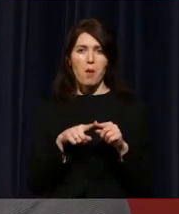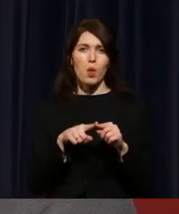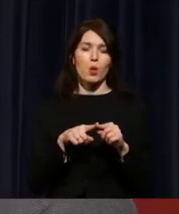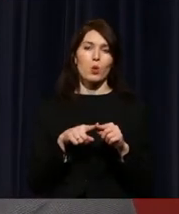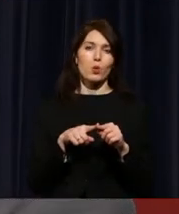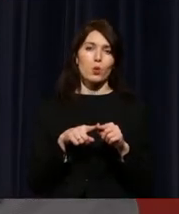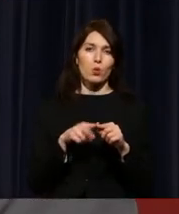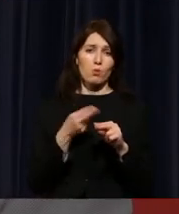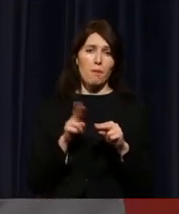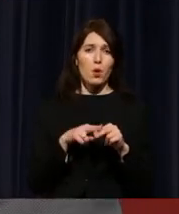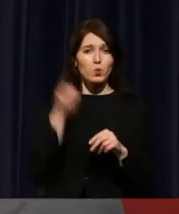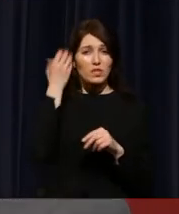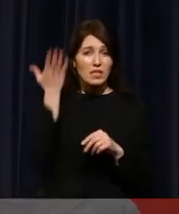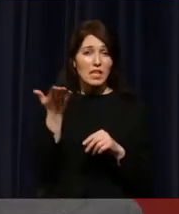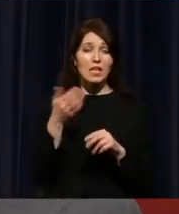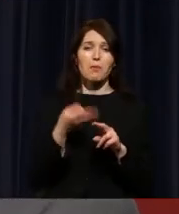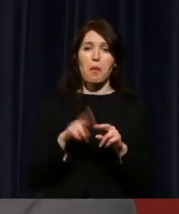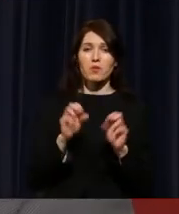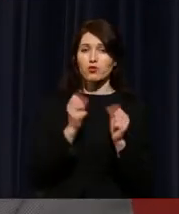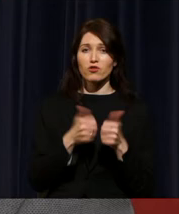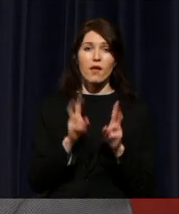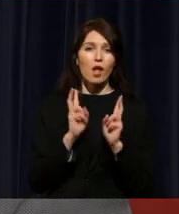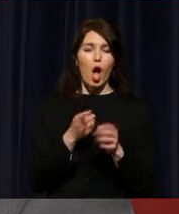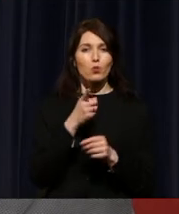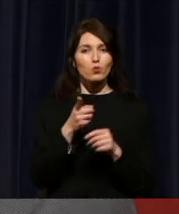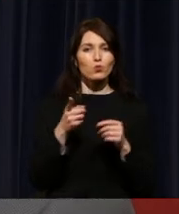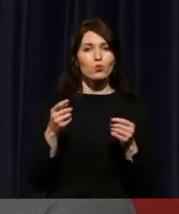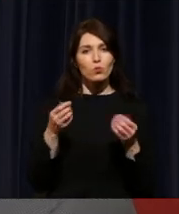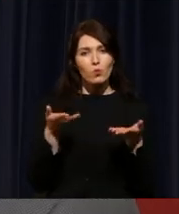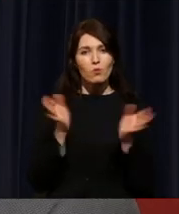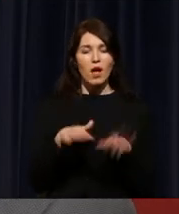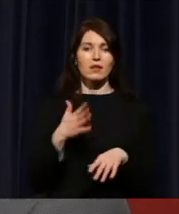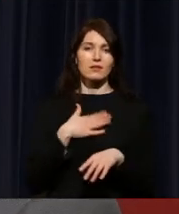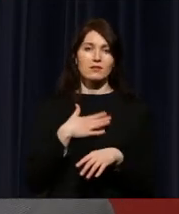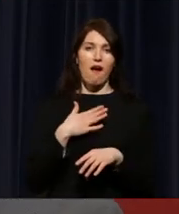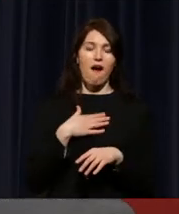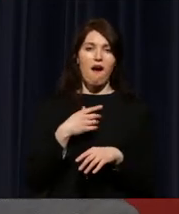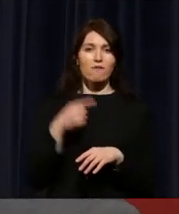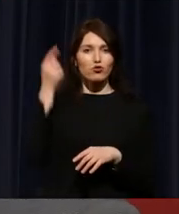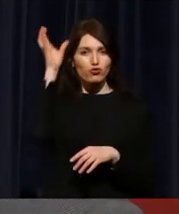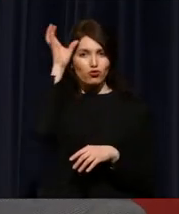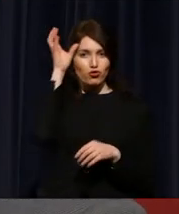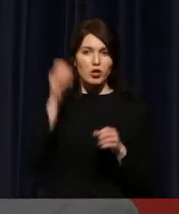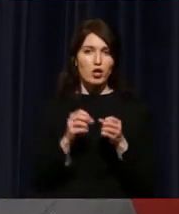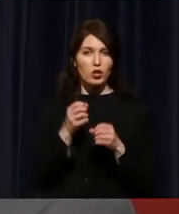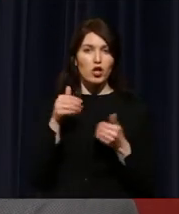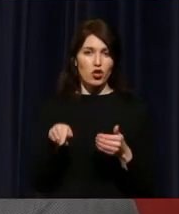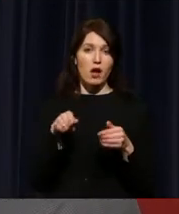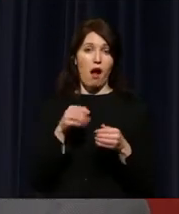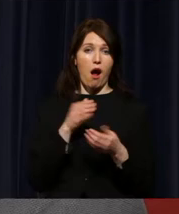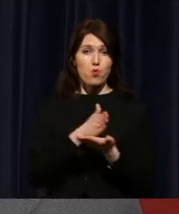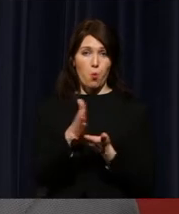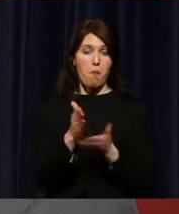papildus izglītība, papildus veids, kā tu padari savu šo te redzesloku šajā nozerē daudz, daudz